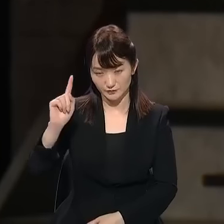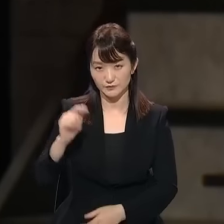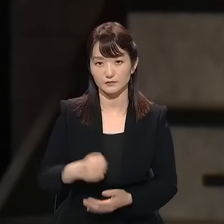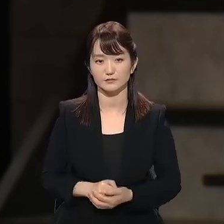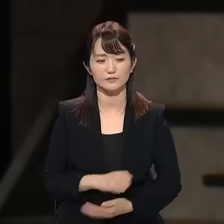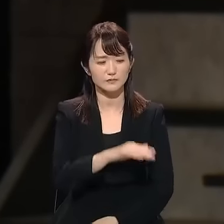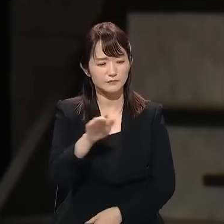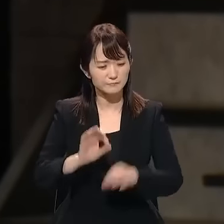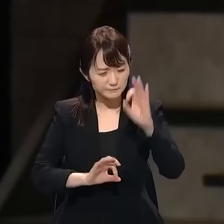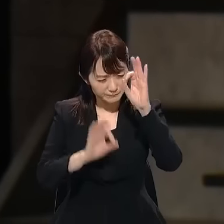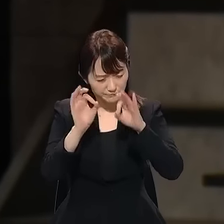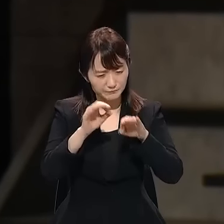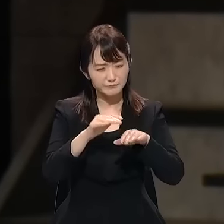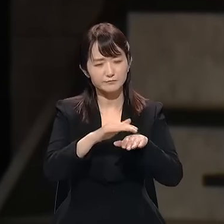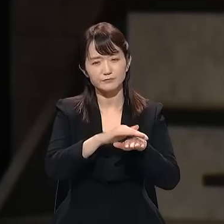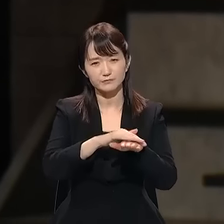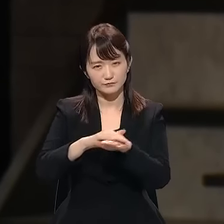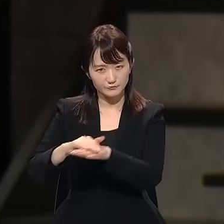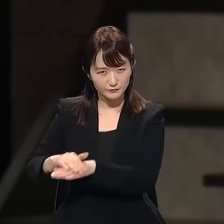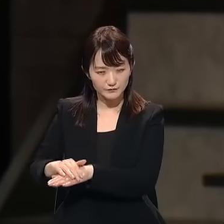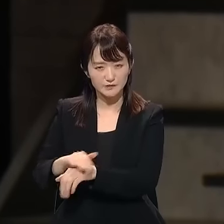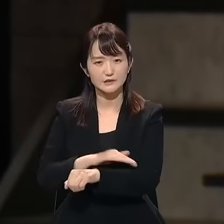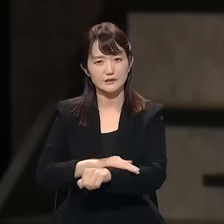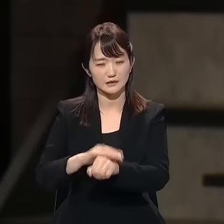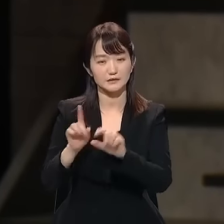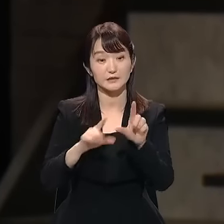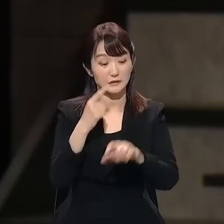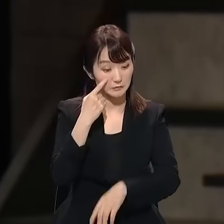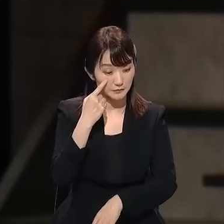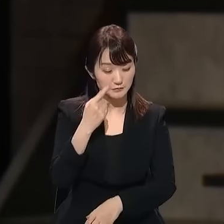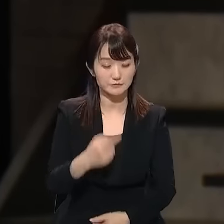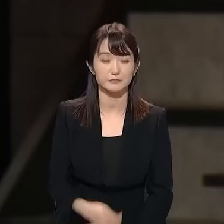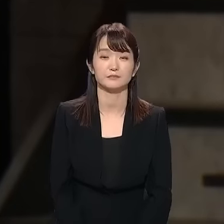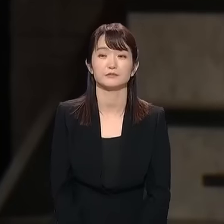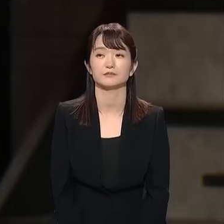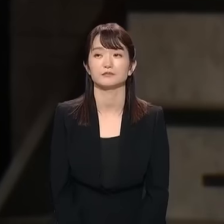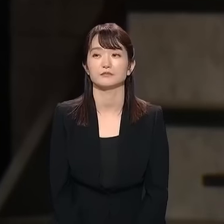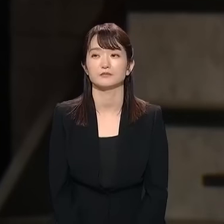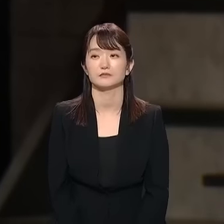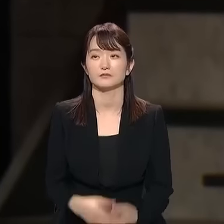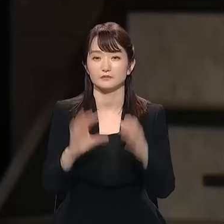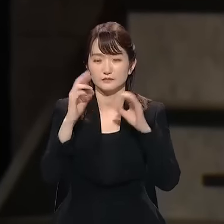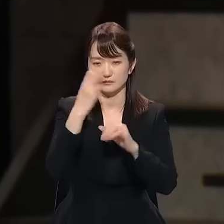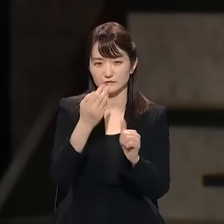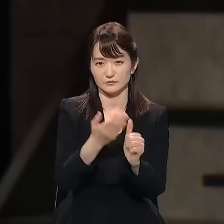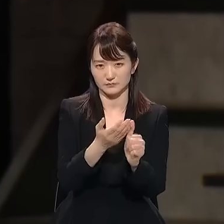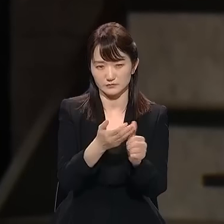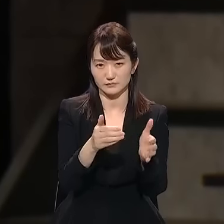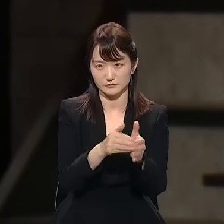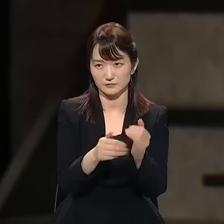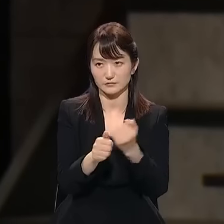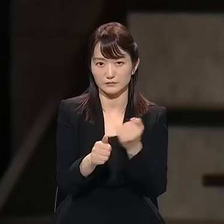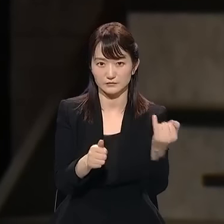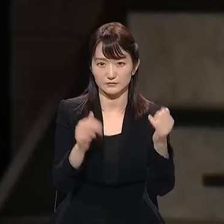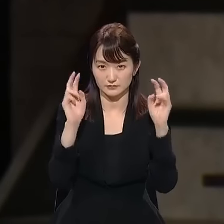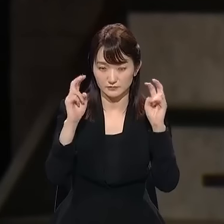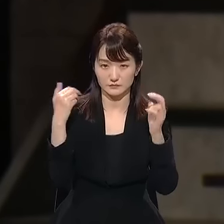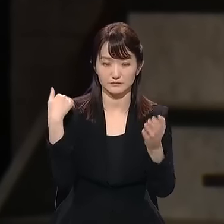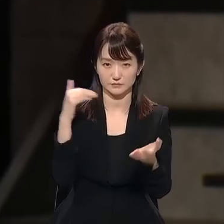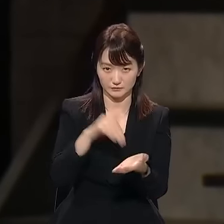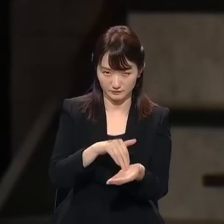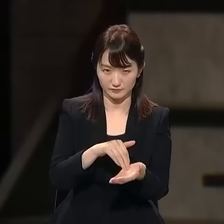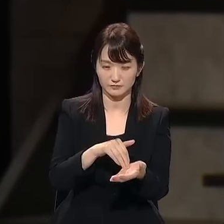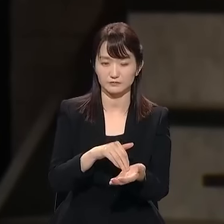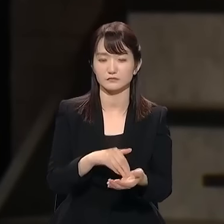실수는 덮어주고 정말 잘해 보자라고 얘기를 했고요 그러다 이제 육아 휴식이 끝나서 아내가 회사에 복귀를